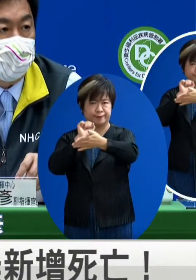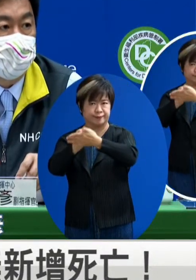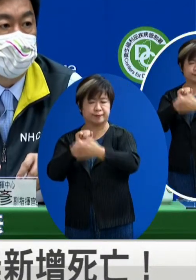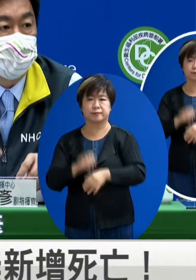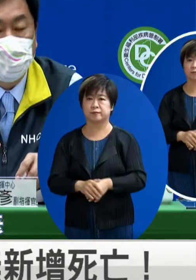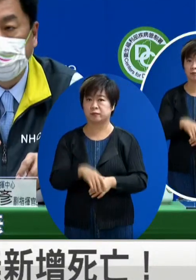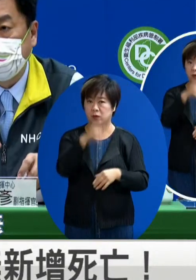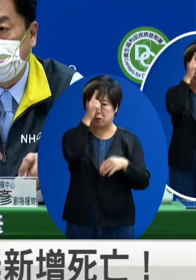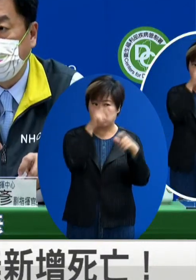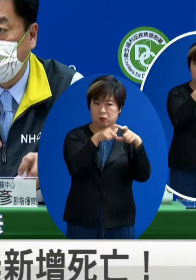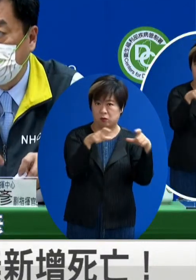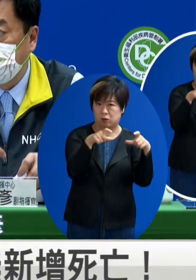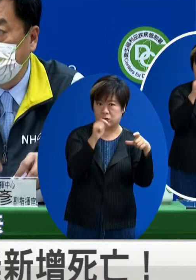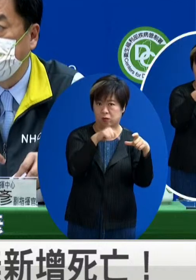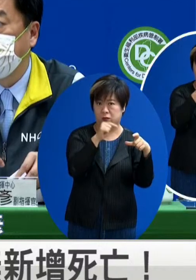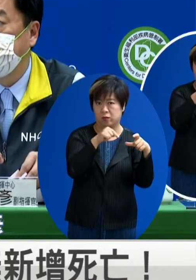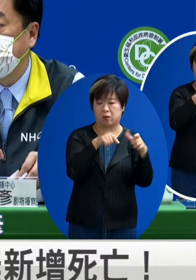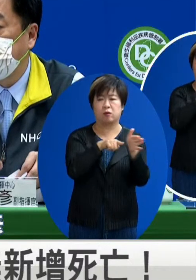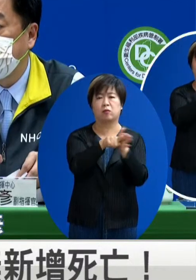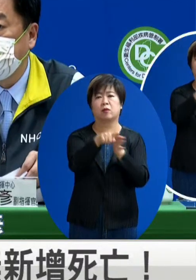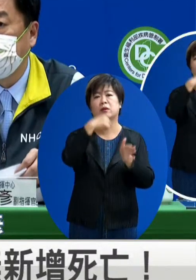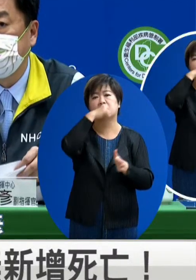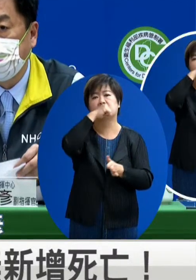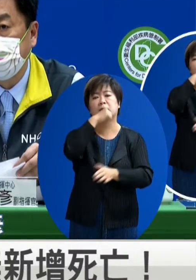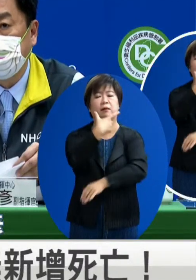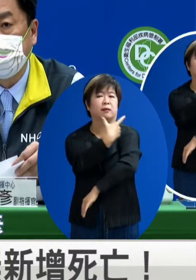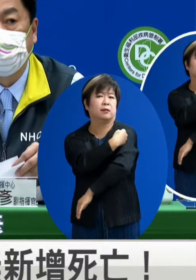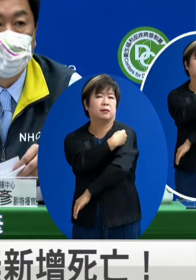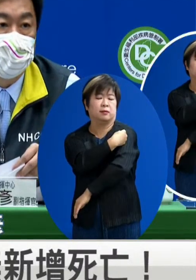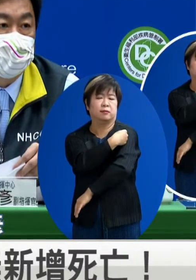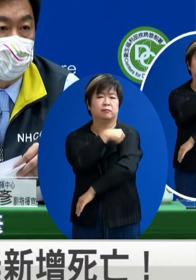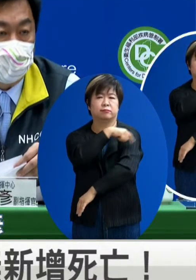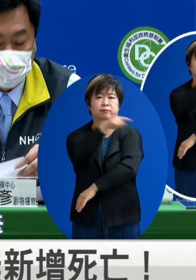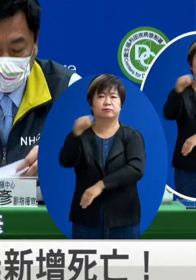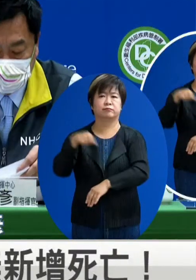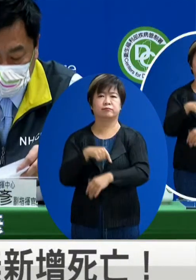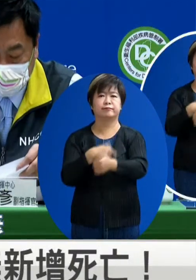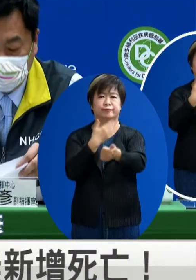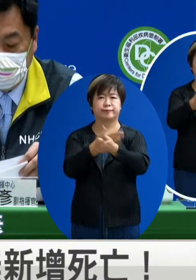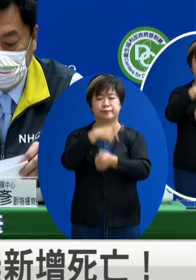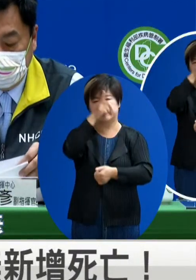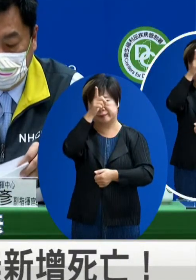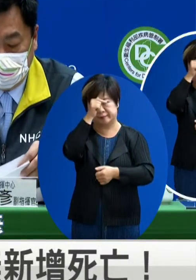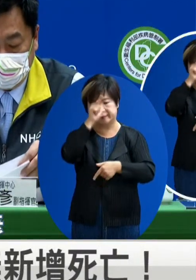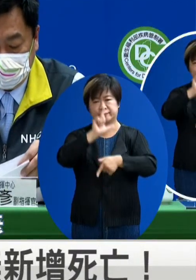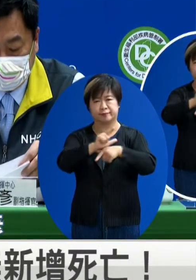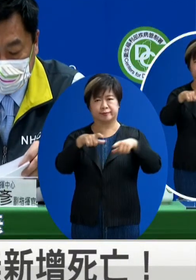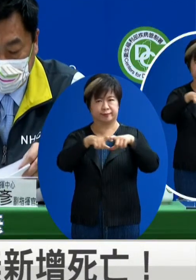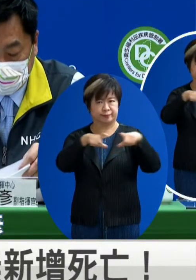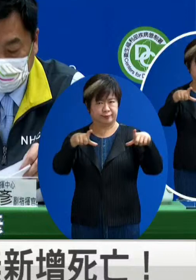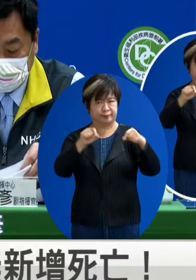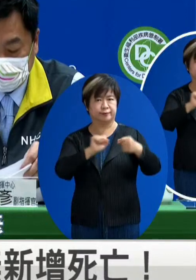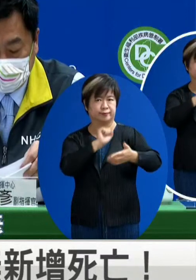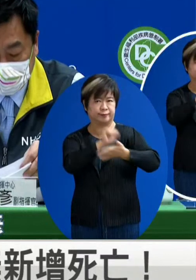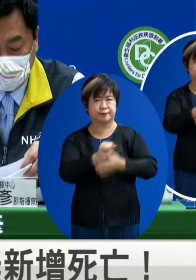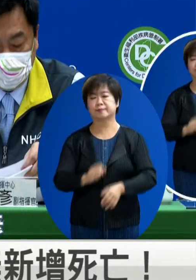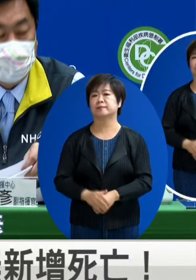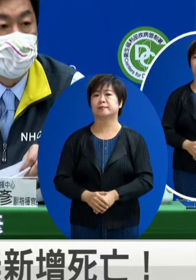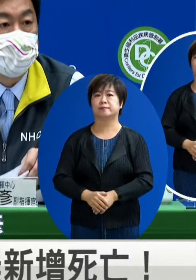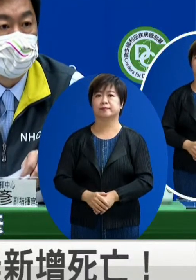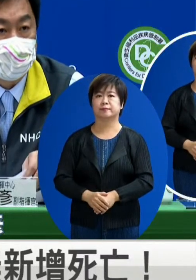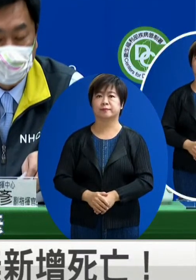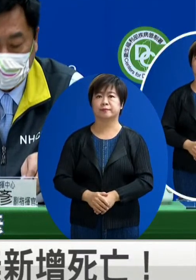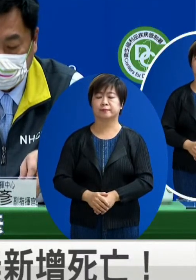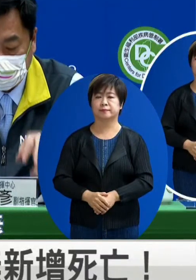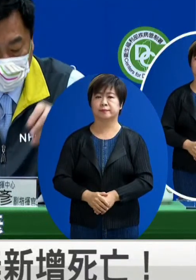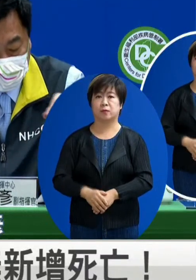所记载的只有你在国内接受接种的部分才会去做登载，所以这一点